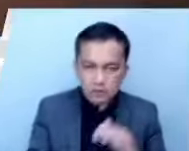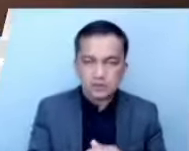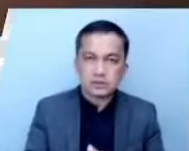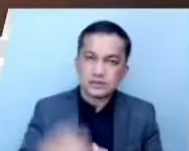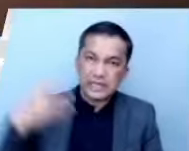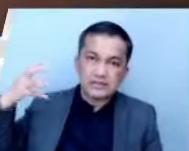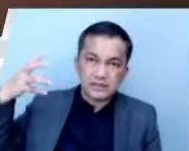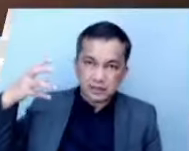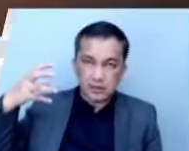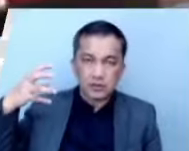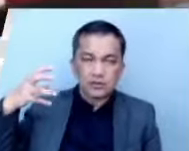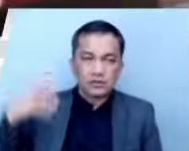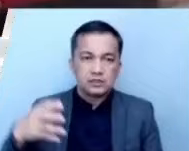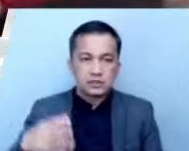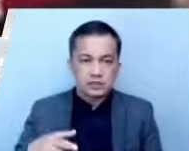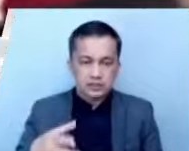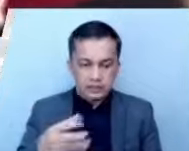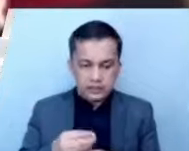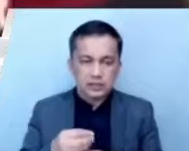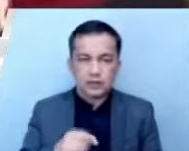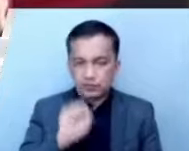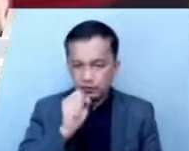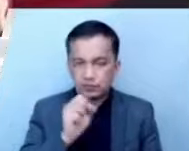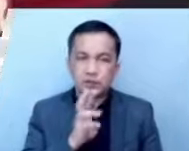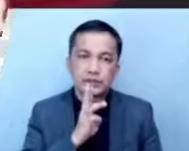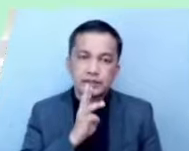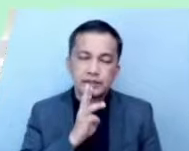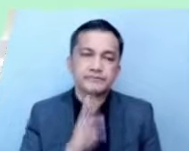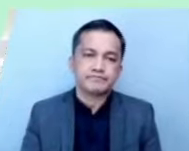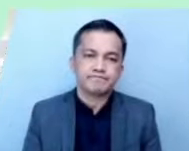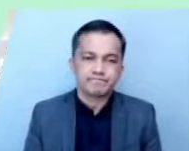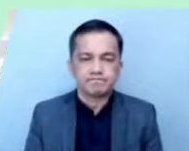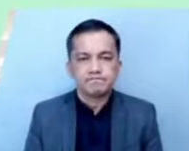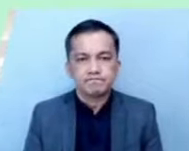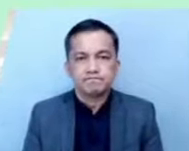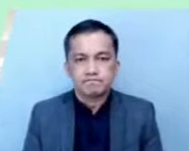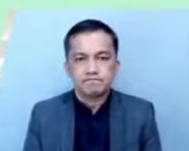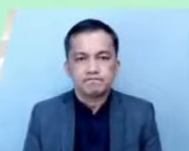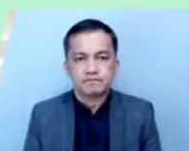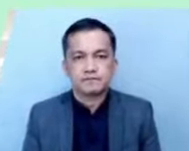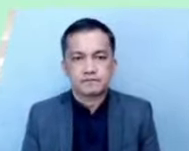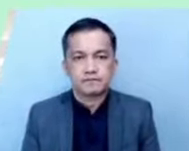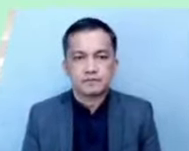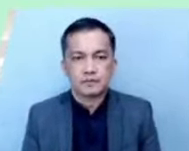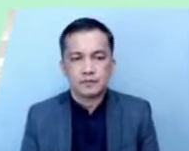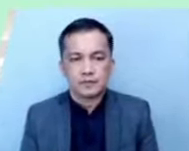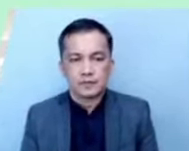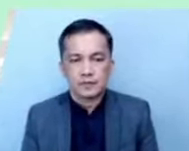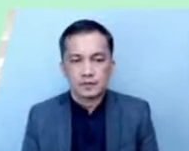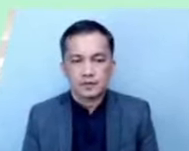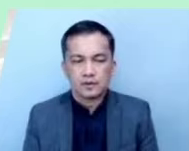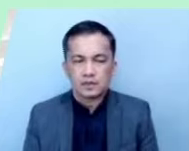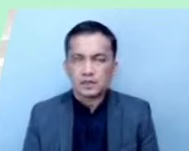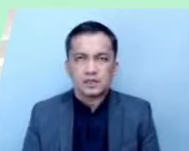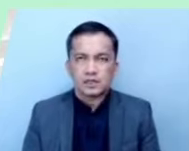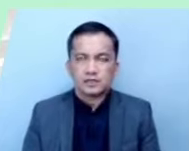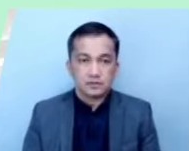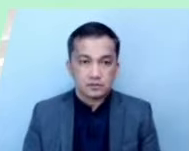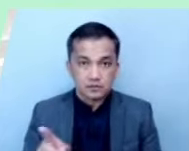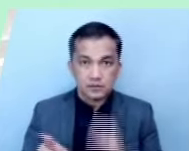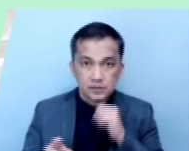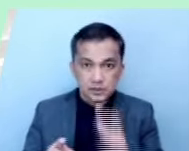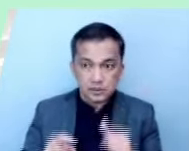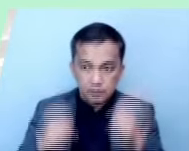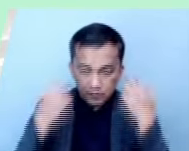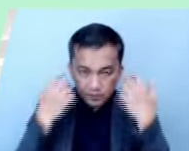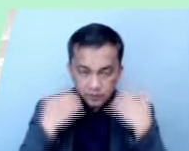at dagdagan ang water intake o yung iniinom na tubig. Kung kailan, hindi na po pinagpapawisan ang